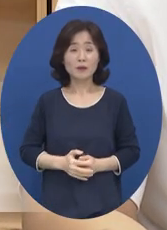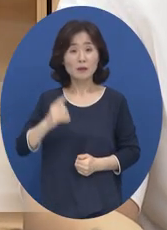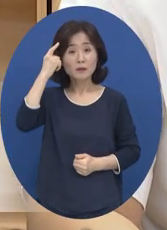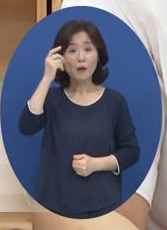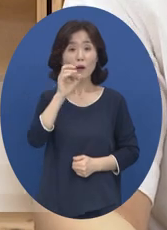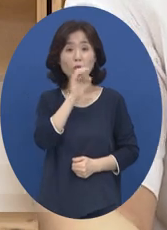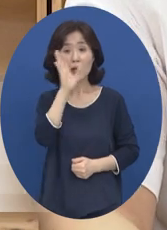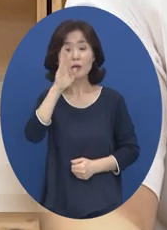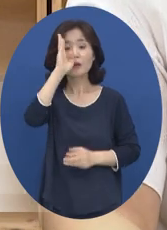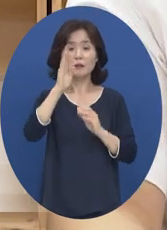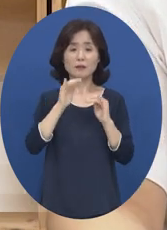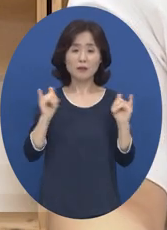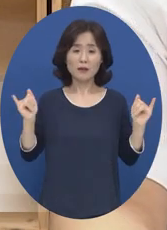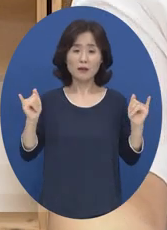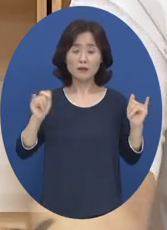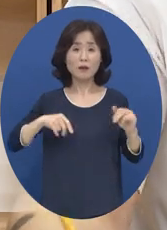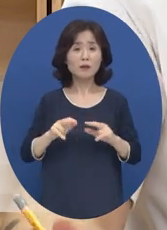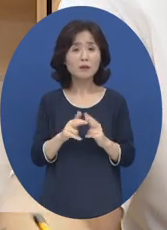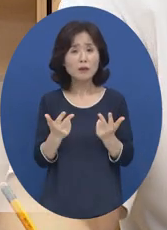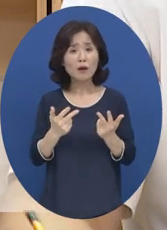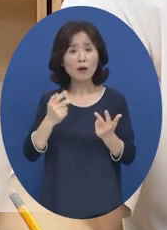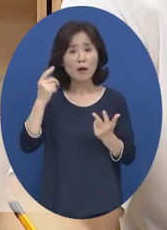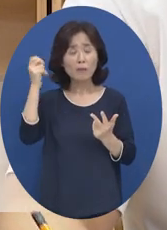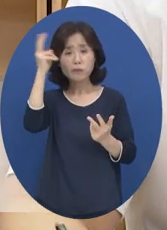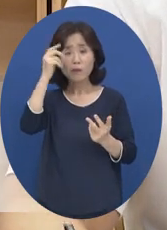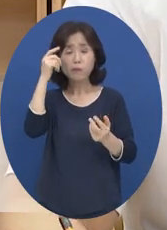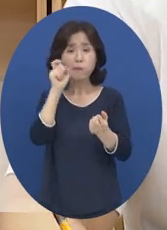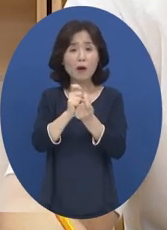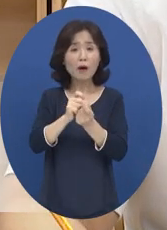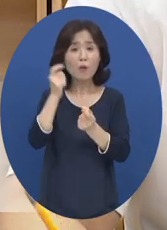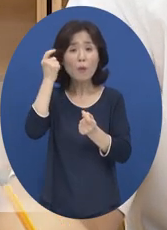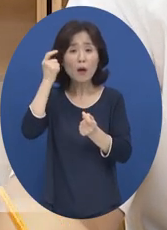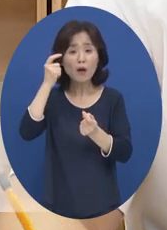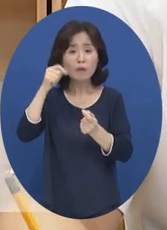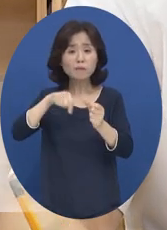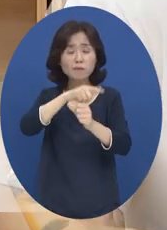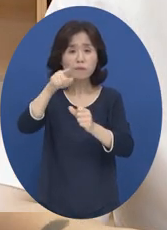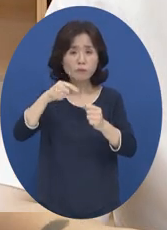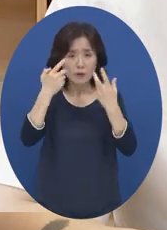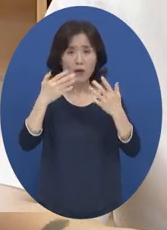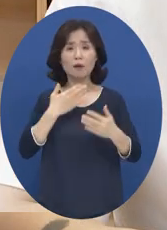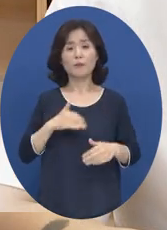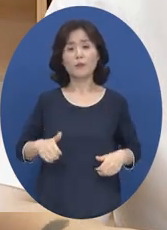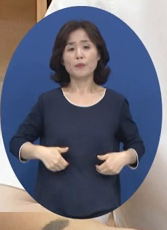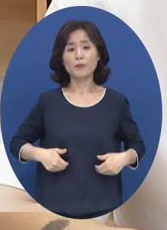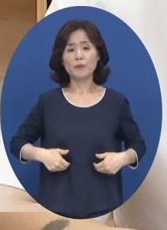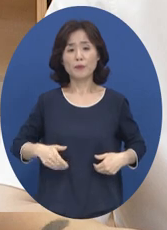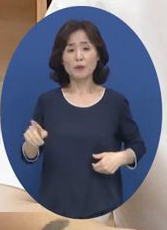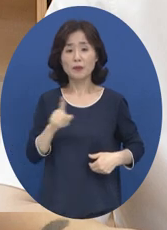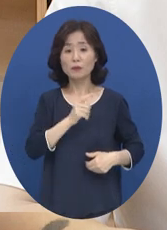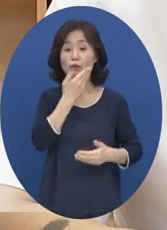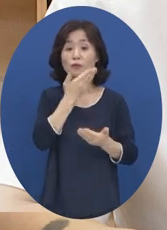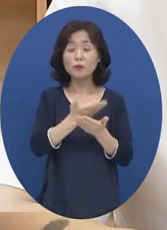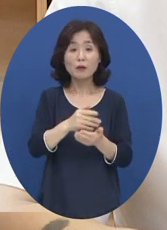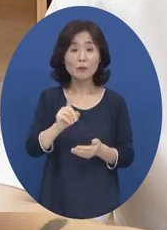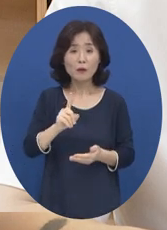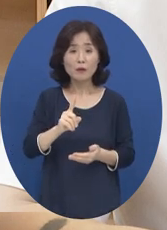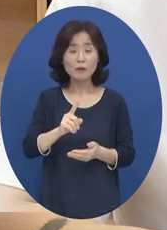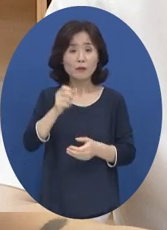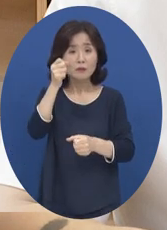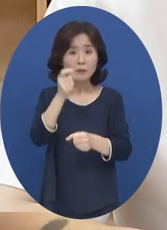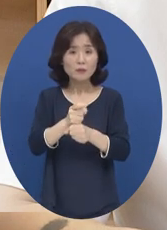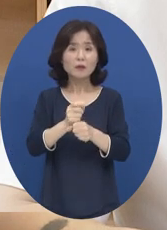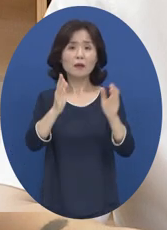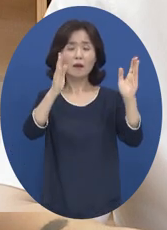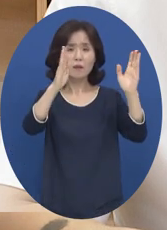환자가 자신이 어떤 상태에 처해 있는지를 정확하게 알수 있게 하자는 겁니다. 그리고 가장 종국적으로는 이미